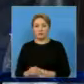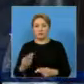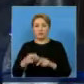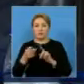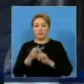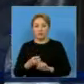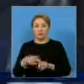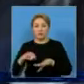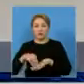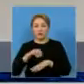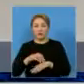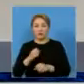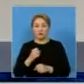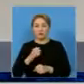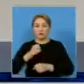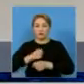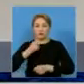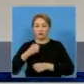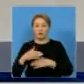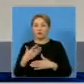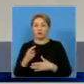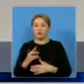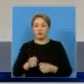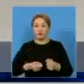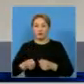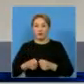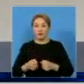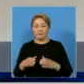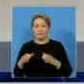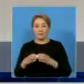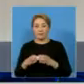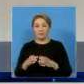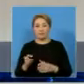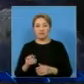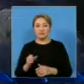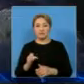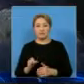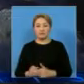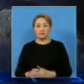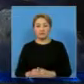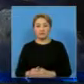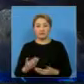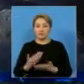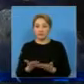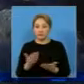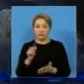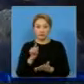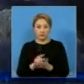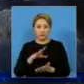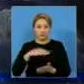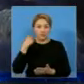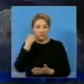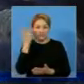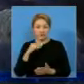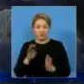связи Ондасын Уразалин сделал строгое предупреждение руководителям подрядных организаций. Вам должно быть стыдно за